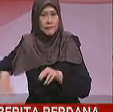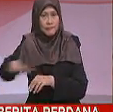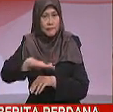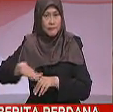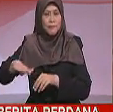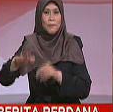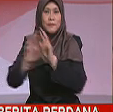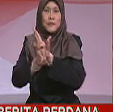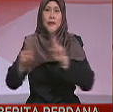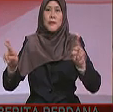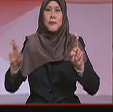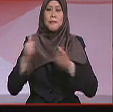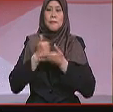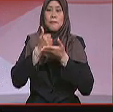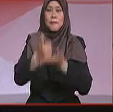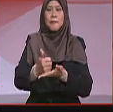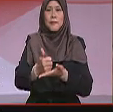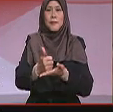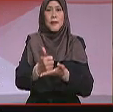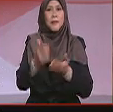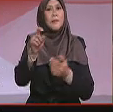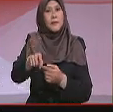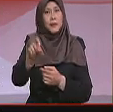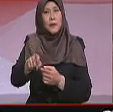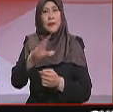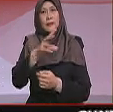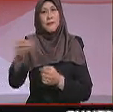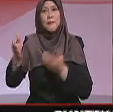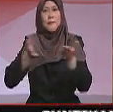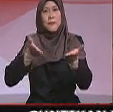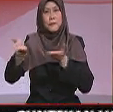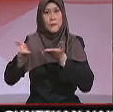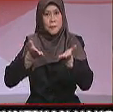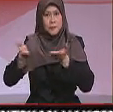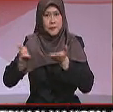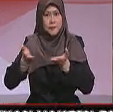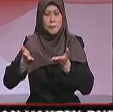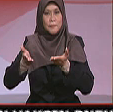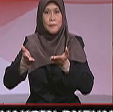membantu menyediakan pelbagai keperluan dan perkhidmatan,